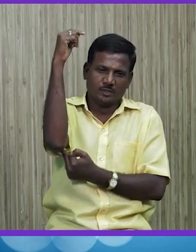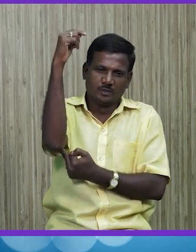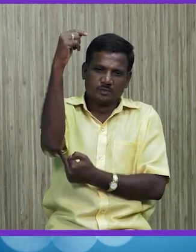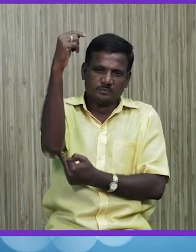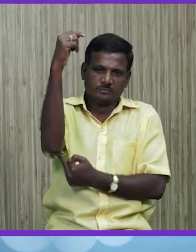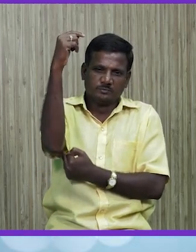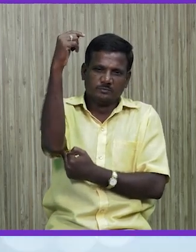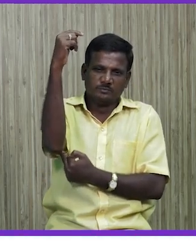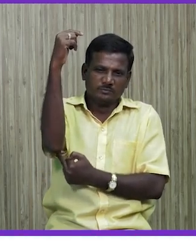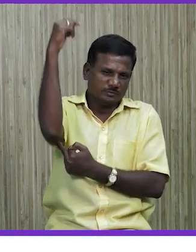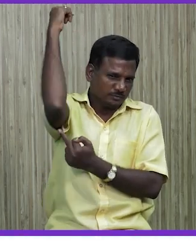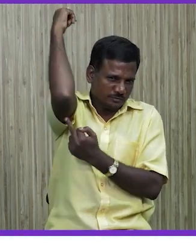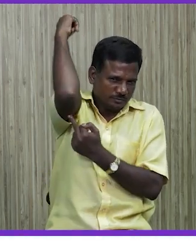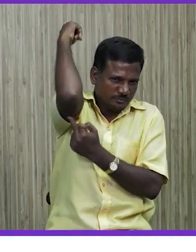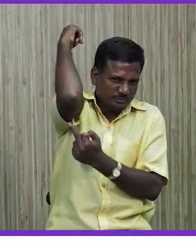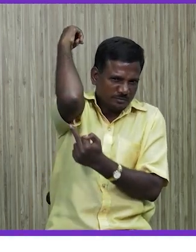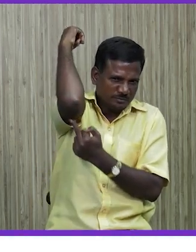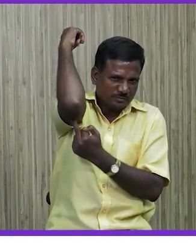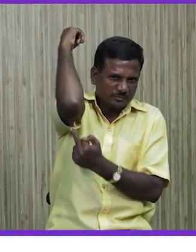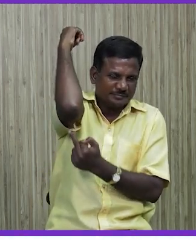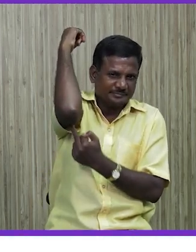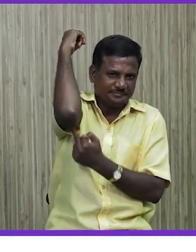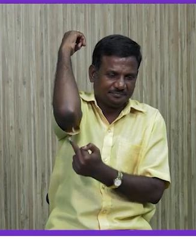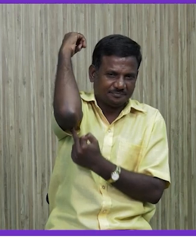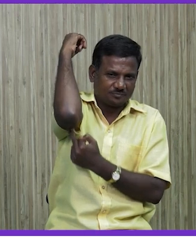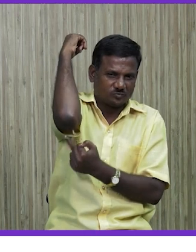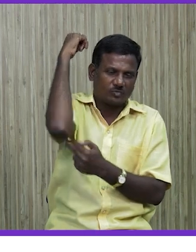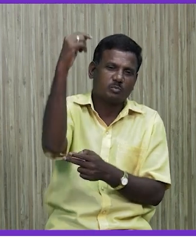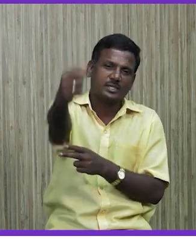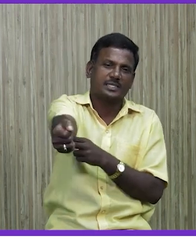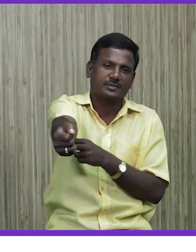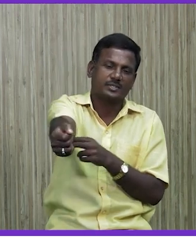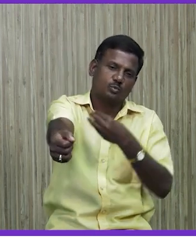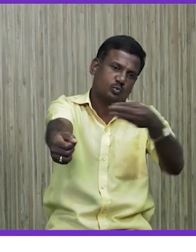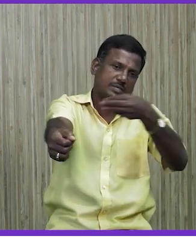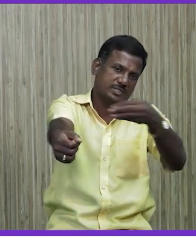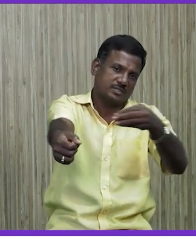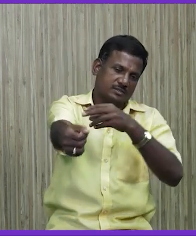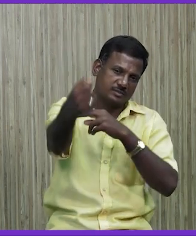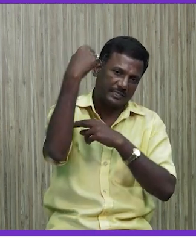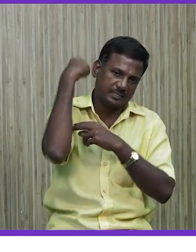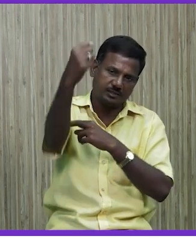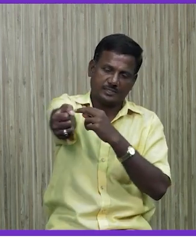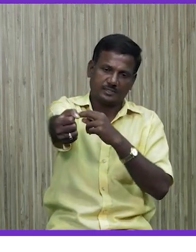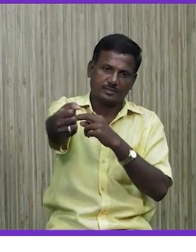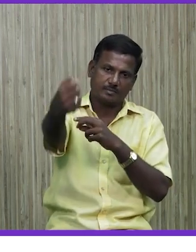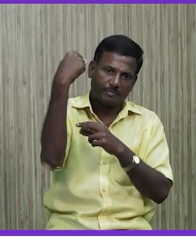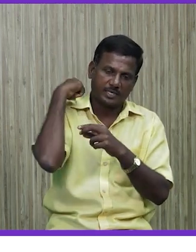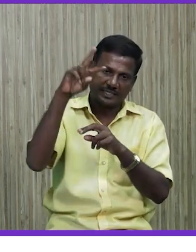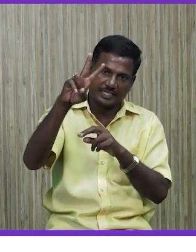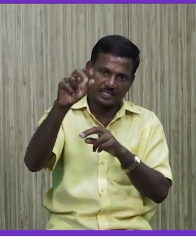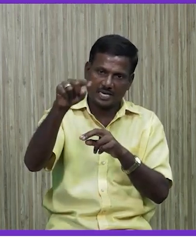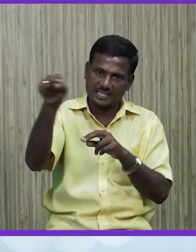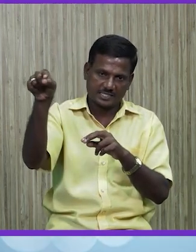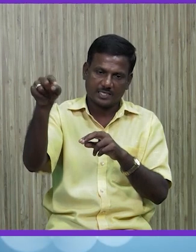நா முள அonzப Tag முள் päற்று ஏன்துtrl bolts.